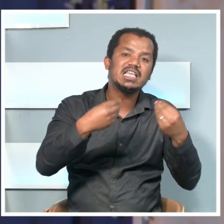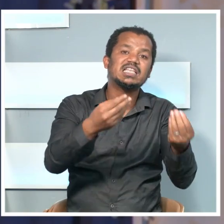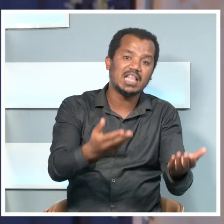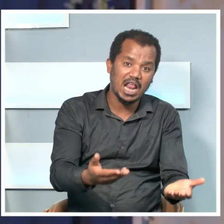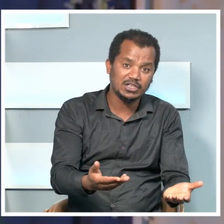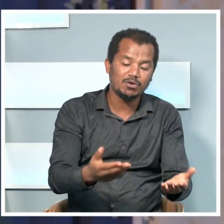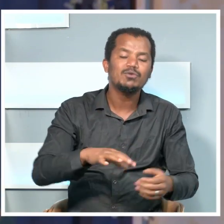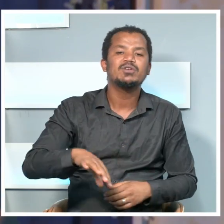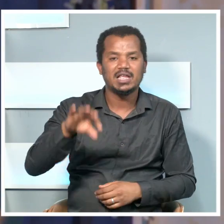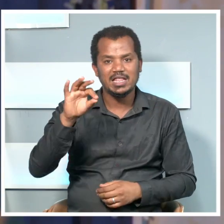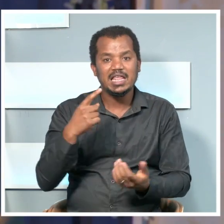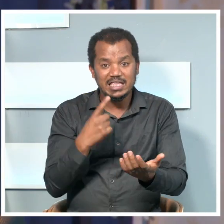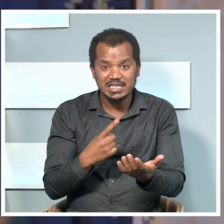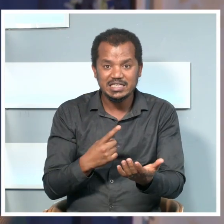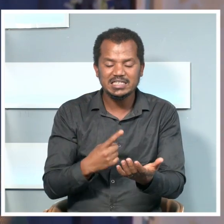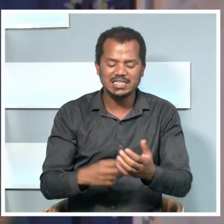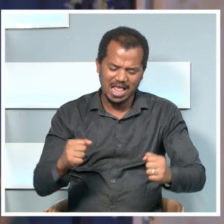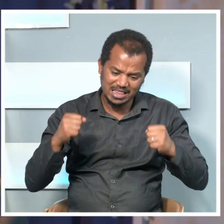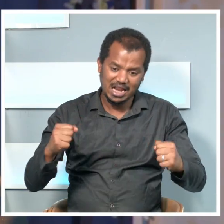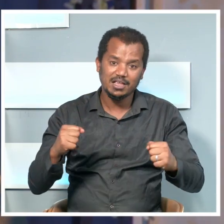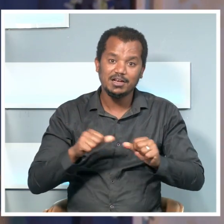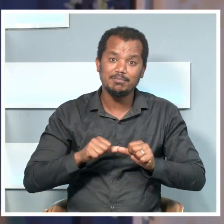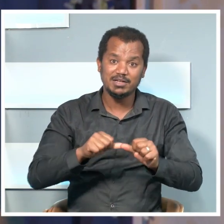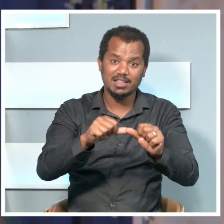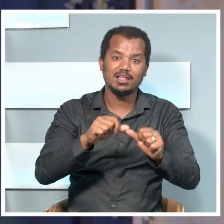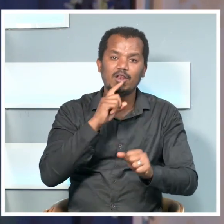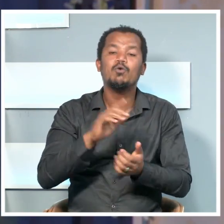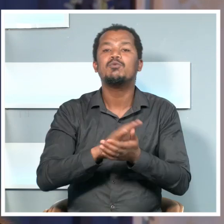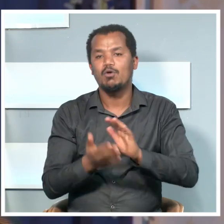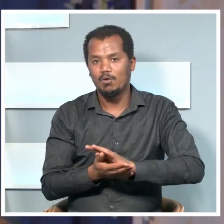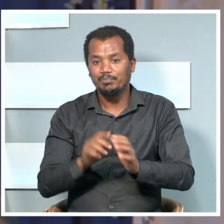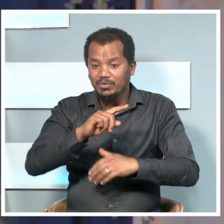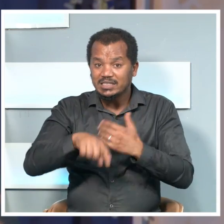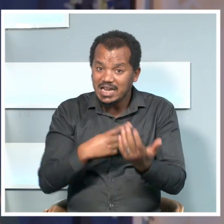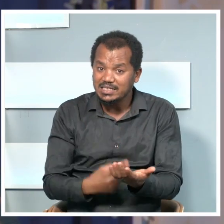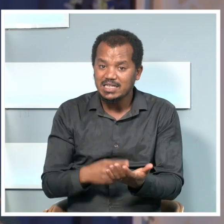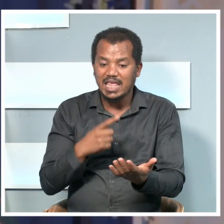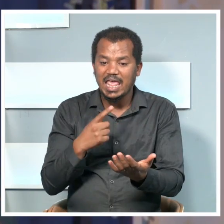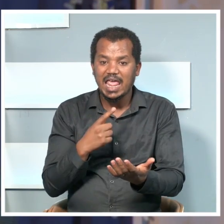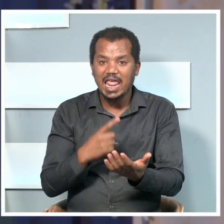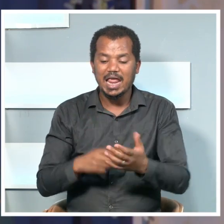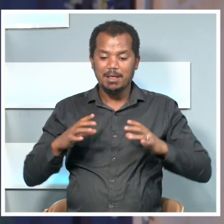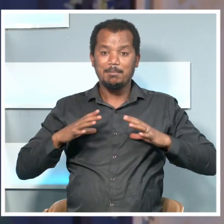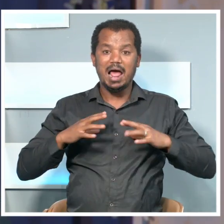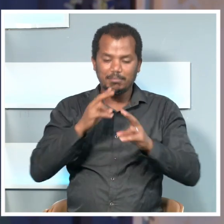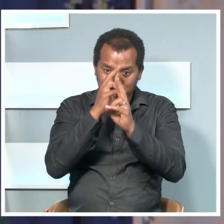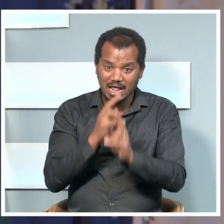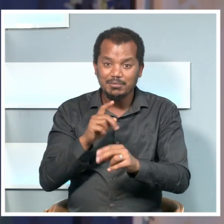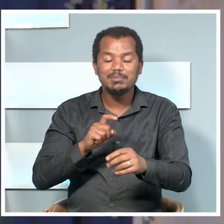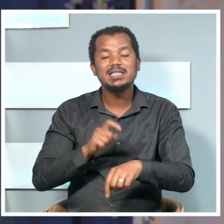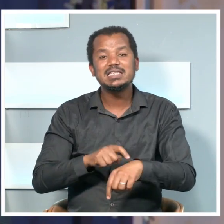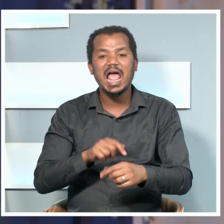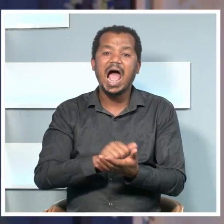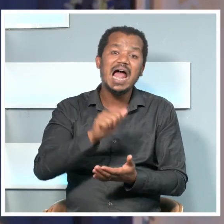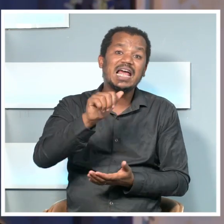እየሰጠናቸው እንገኛለን። ይሄንን አጠናክረን የምንቀጥል ነው የሚሆነው። ስለዚህ ይሄንን በዓል በመናከብርበት ጊዜ አደራ